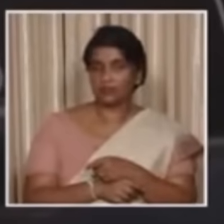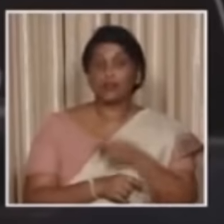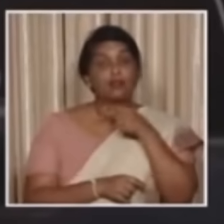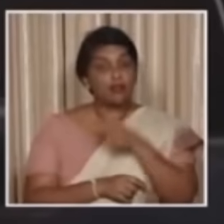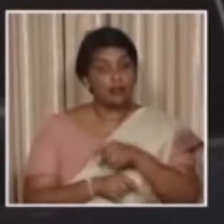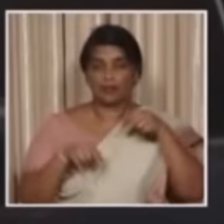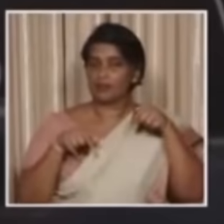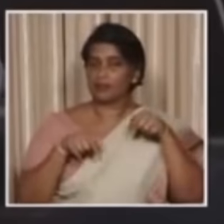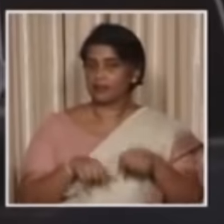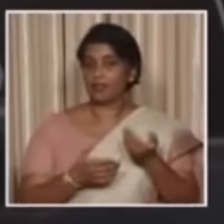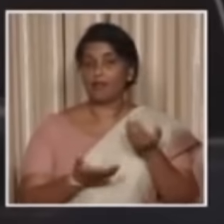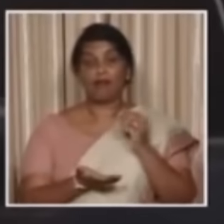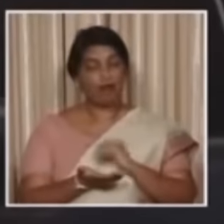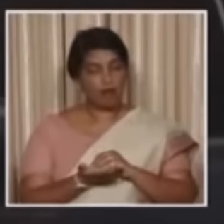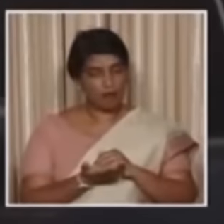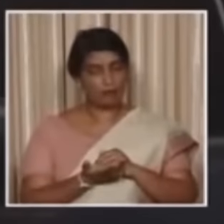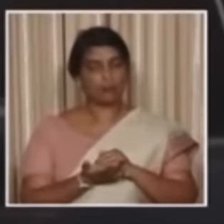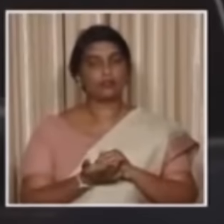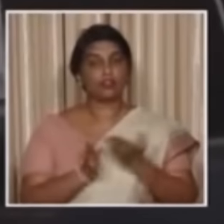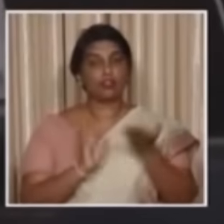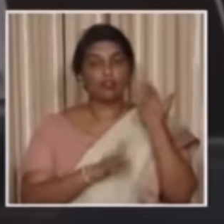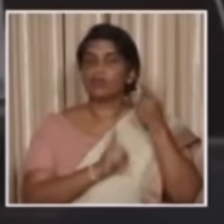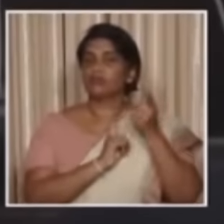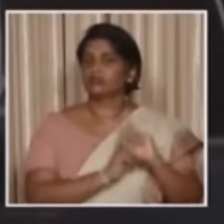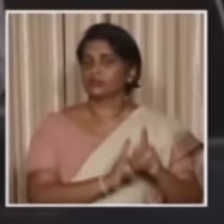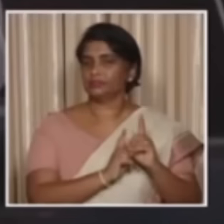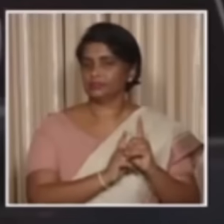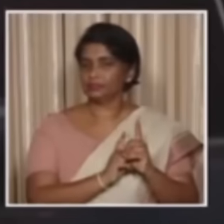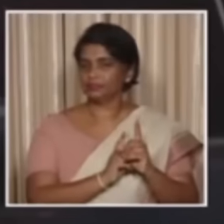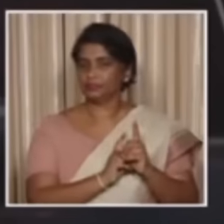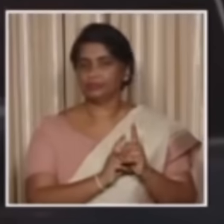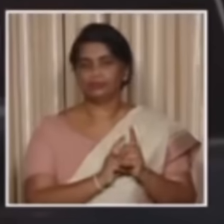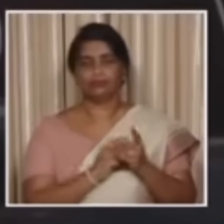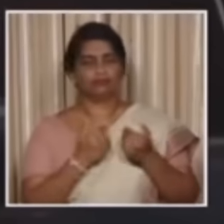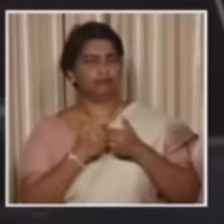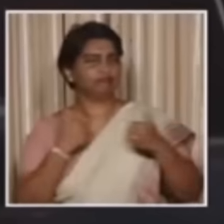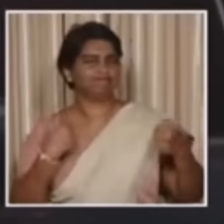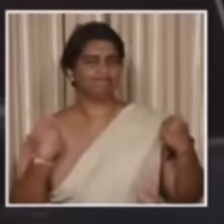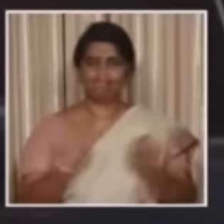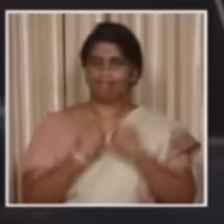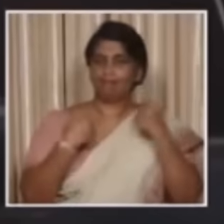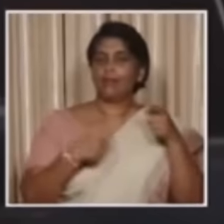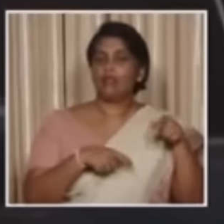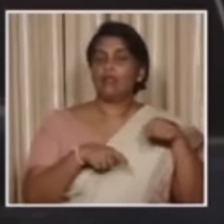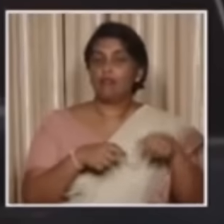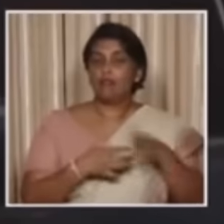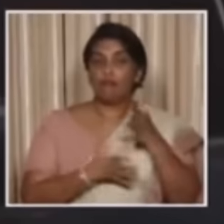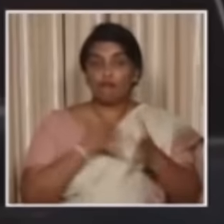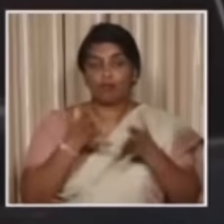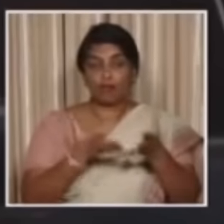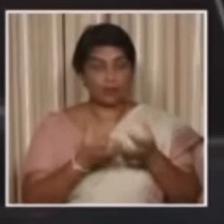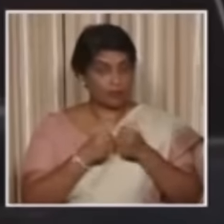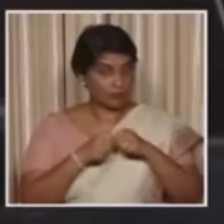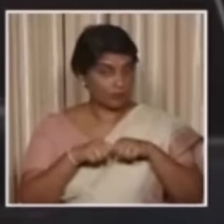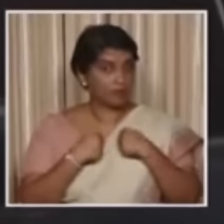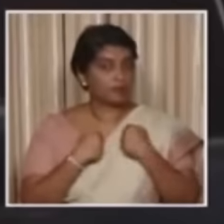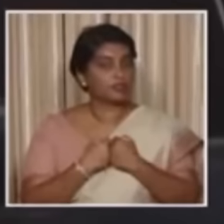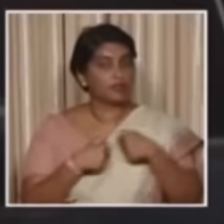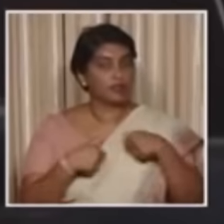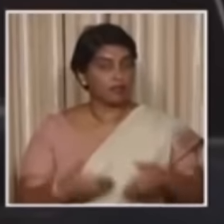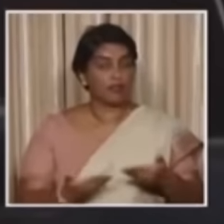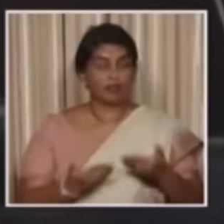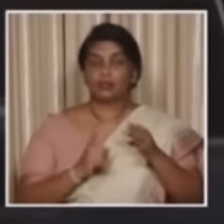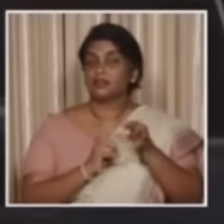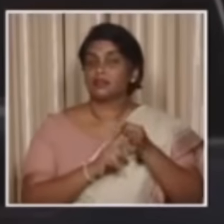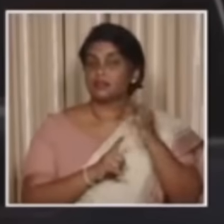එතකොට දැන් ආපහු පත් වෙන්නේ අර පරණ කට්ටියමනේ. එදා වෙන් වෙලා දෙපැත්තට ගහගත්ත කට්ටිය ෆුට්බෝල් ෆෙඩරේෂන් එකේ වත්මන්